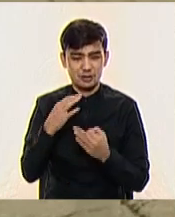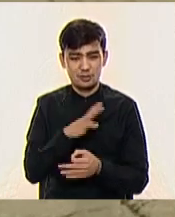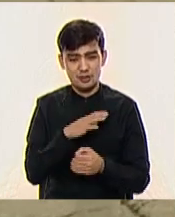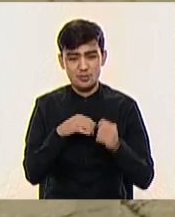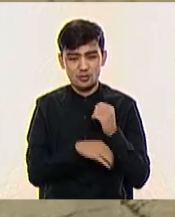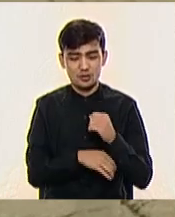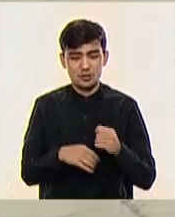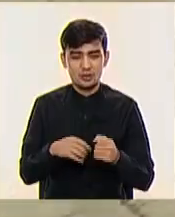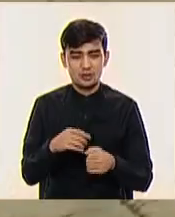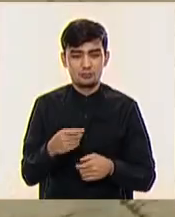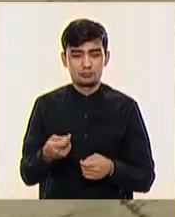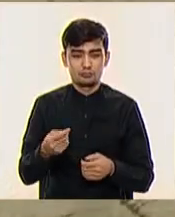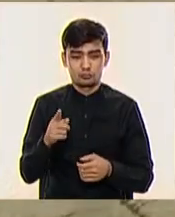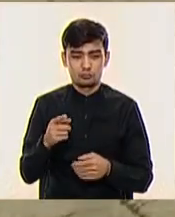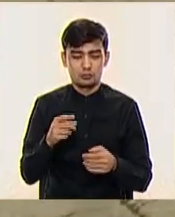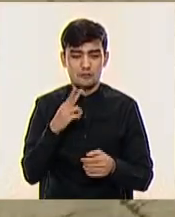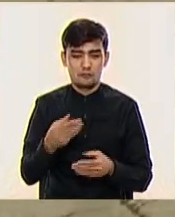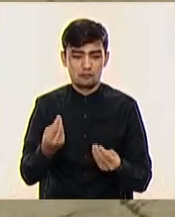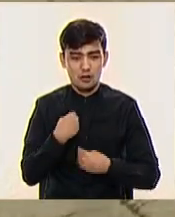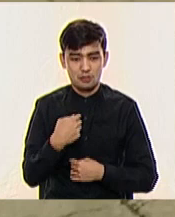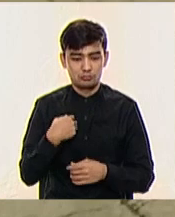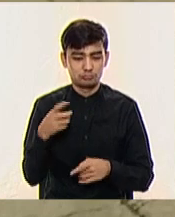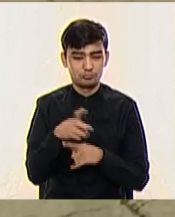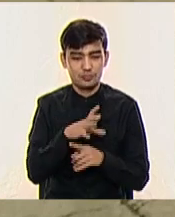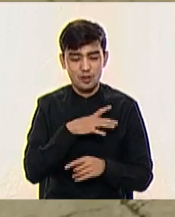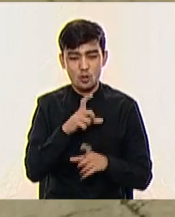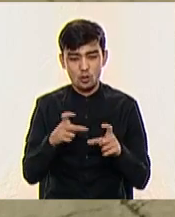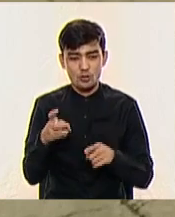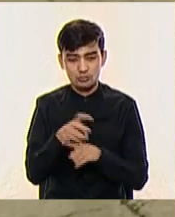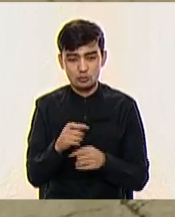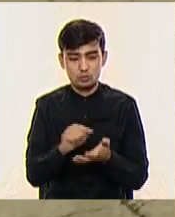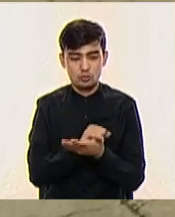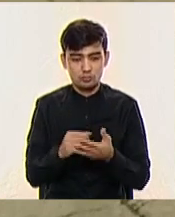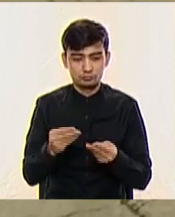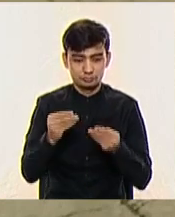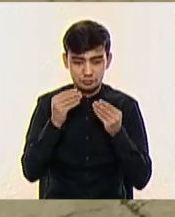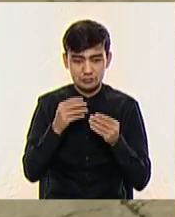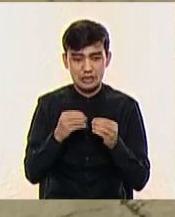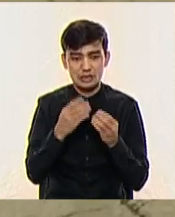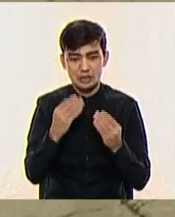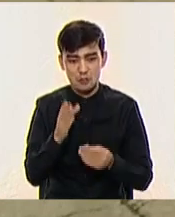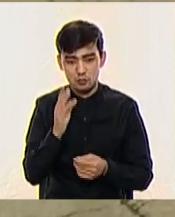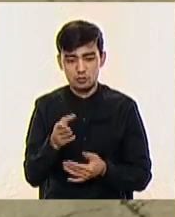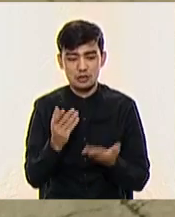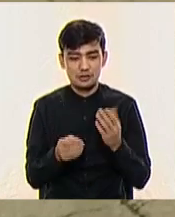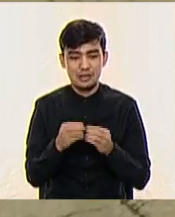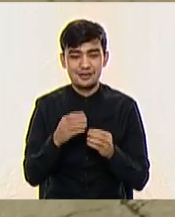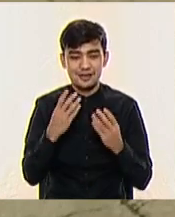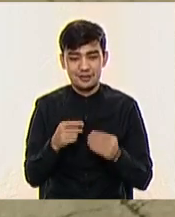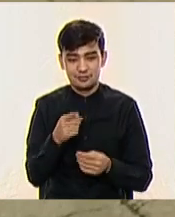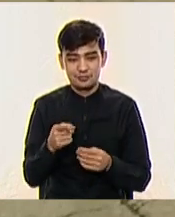квартирен бер деп. Адамдар келген қағаз көрсетіп, 10 күн береміз, типа, осы